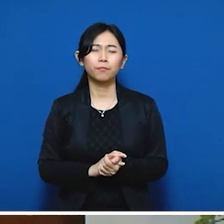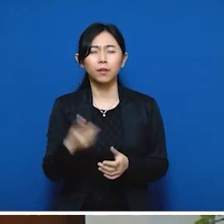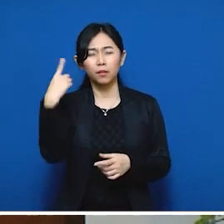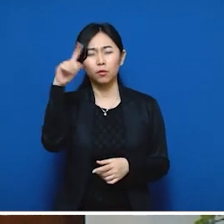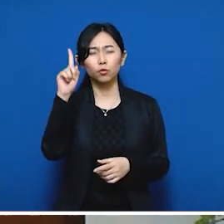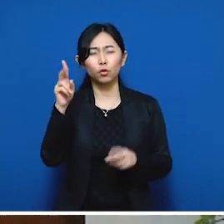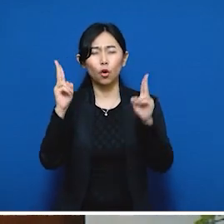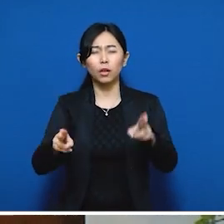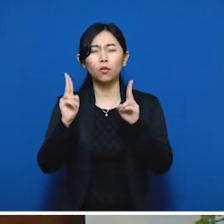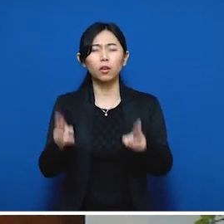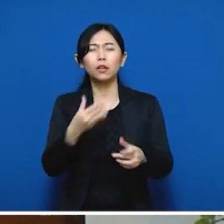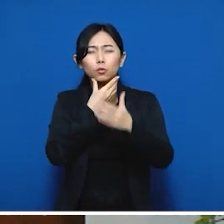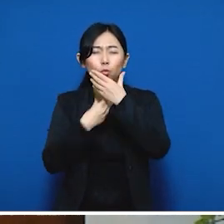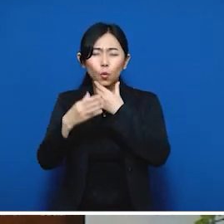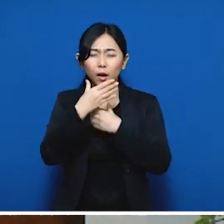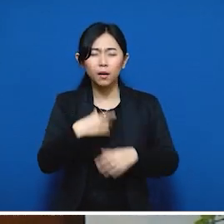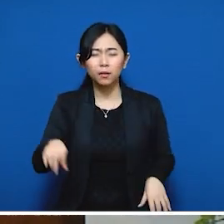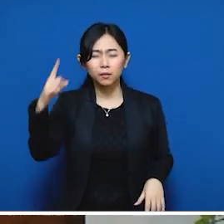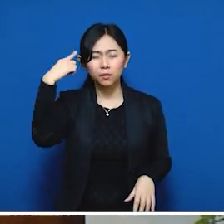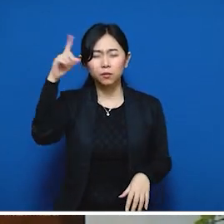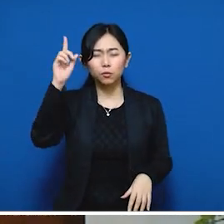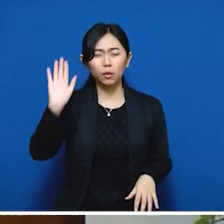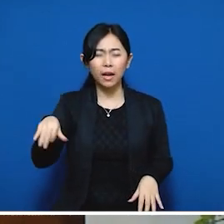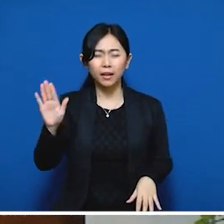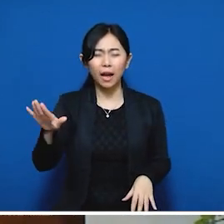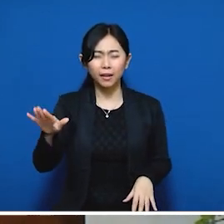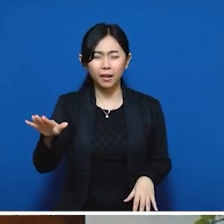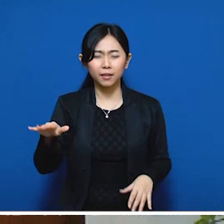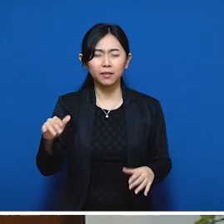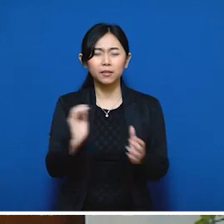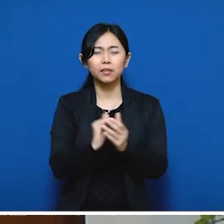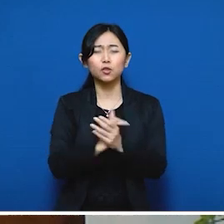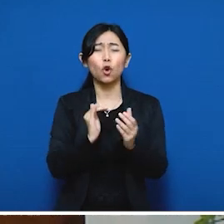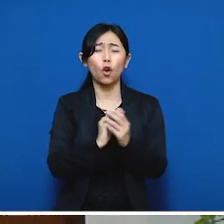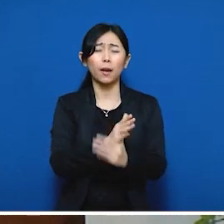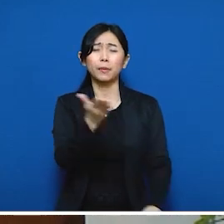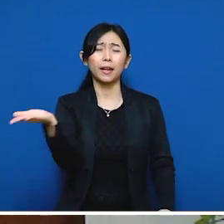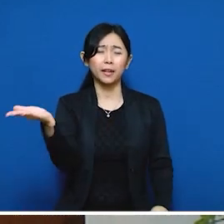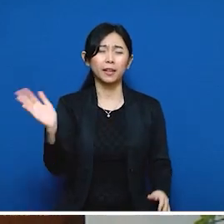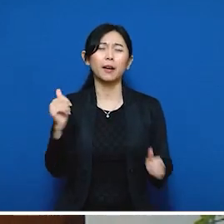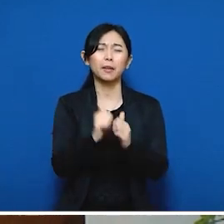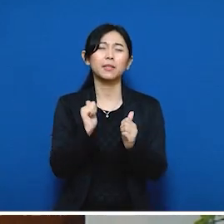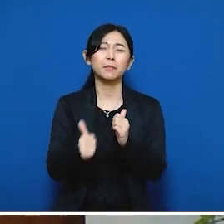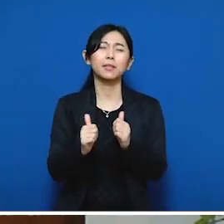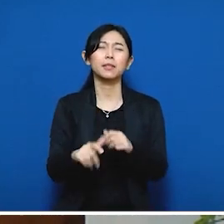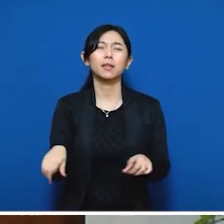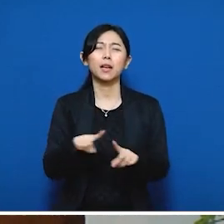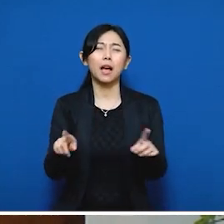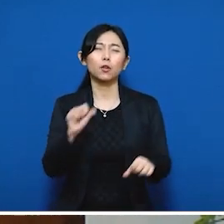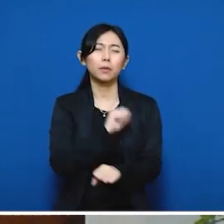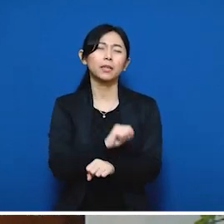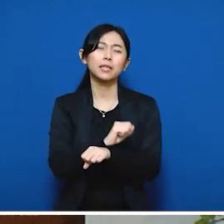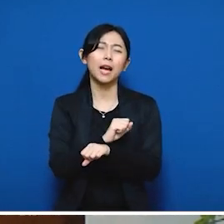untuk para lansia, untuk anak-anak kami dalam studi mereka, dan juga untuk